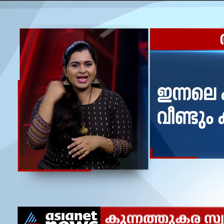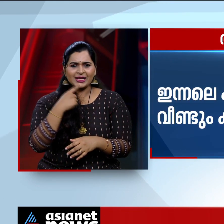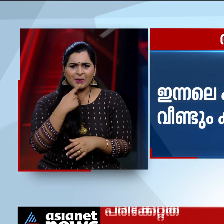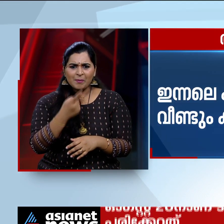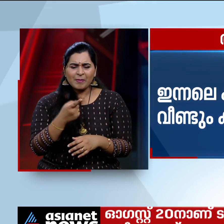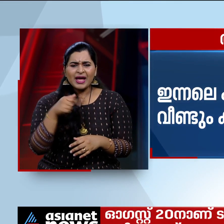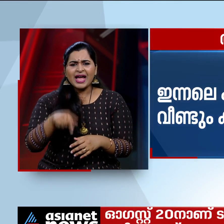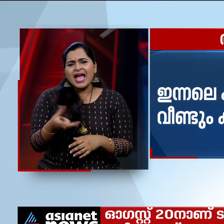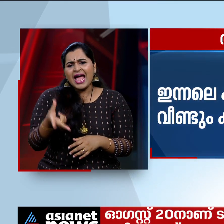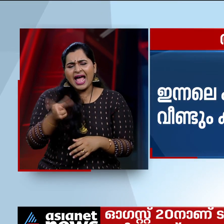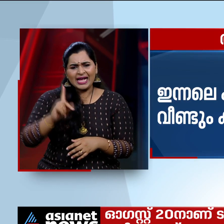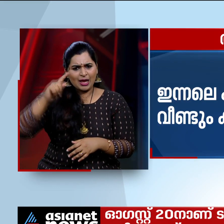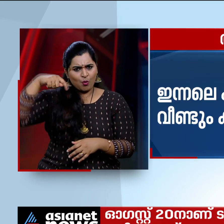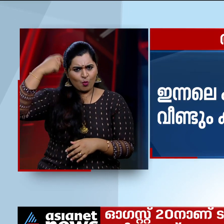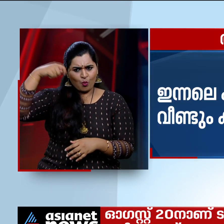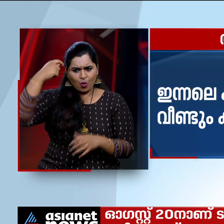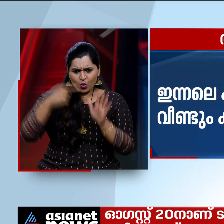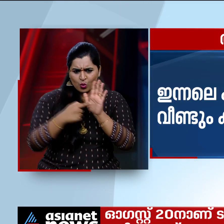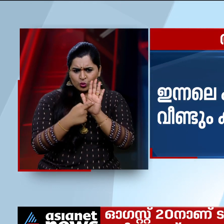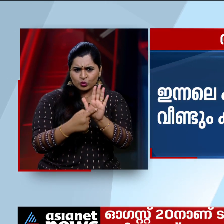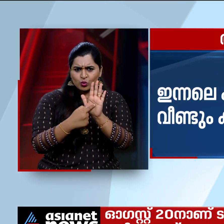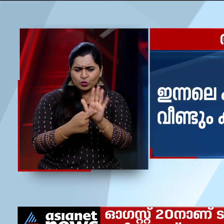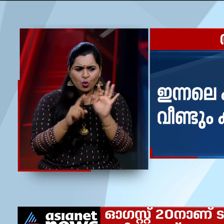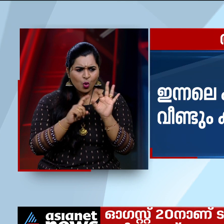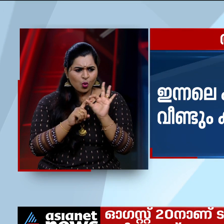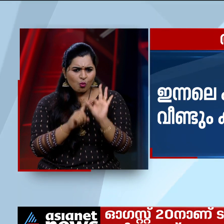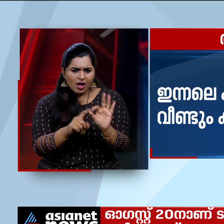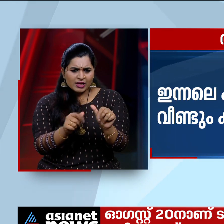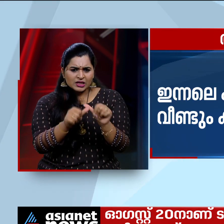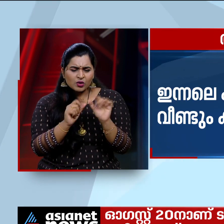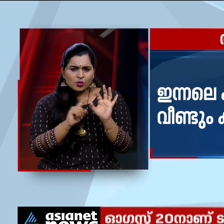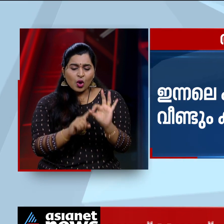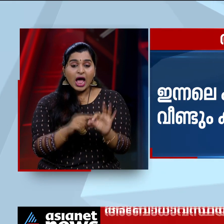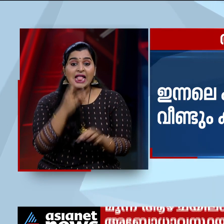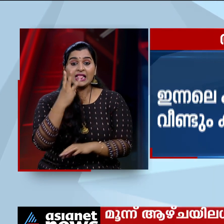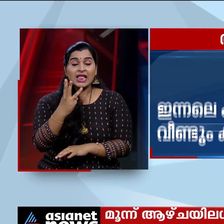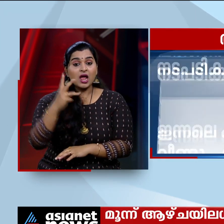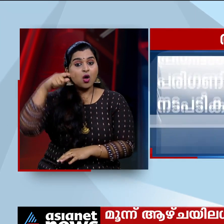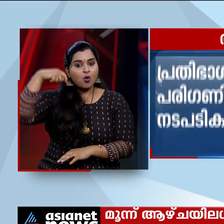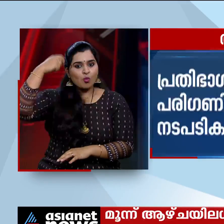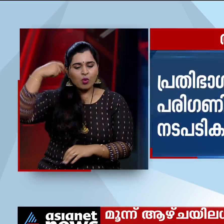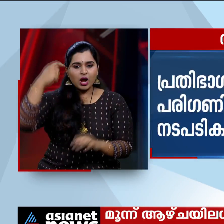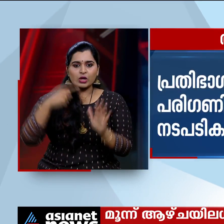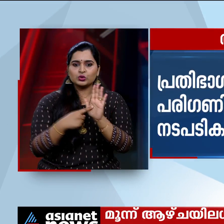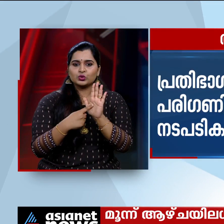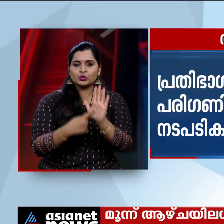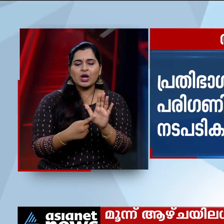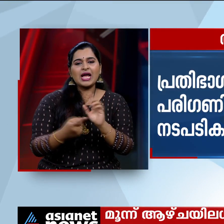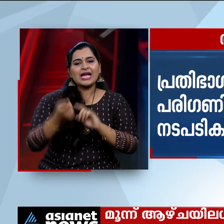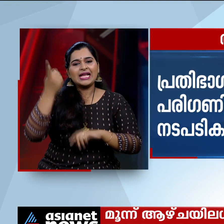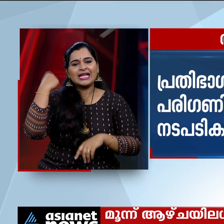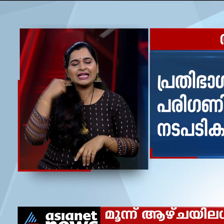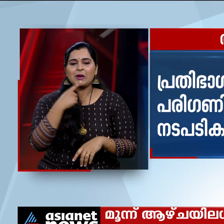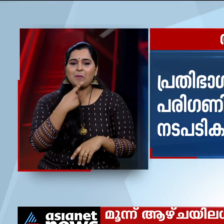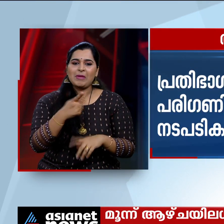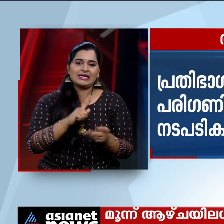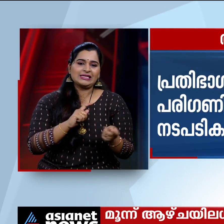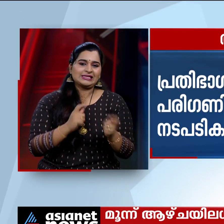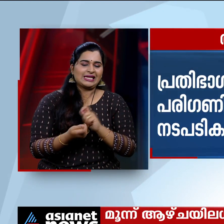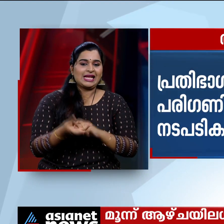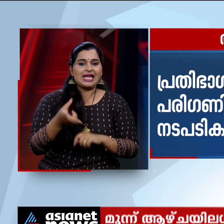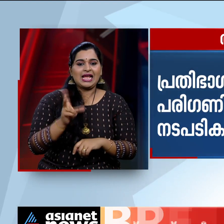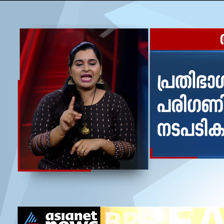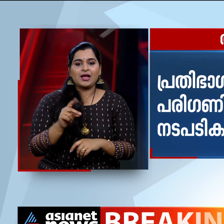അതേ ദൃശ്യങ്ങൾ വീണ്ടും പ്രദർശിപ്പിച്ചായിരുന്നു പുനർവിസ്താരം. 3 ദൃശ്യങ്ങൾ വീണ്ടും കാണിച്ചതോടെ ഇന്നലത്തെ മൊഴി സുനിൽകുമാർ തിരുത്തി.